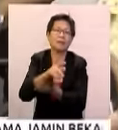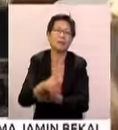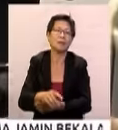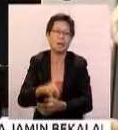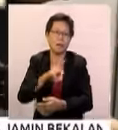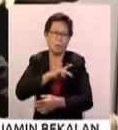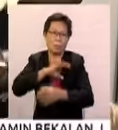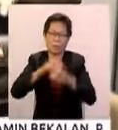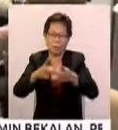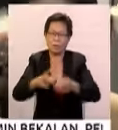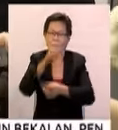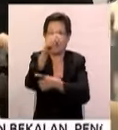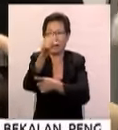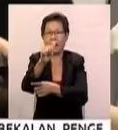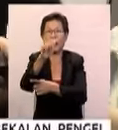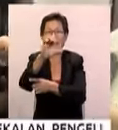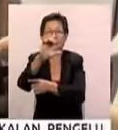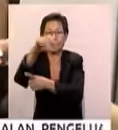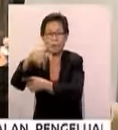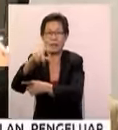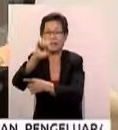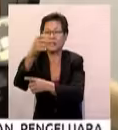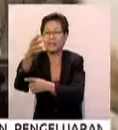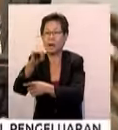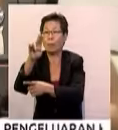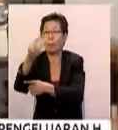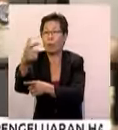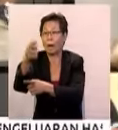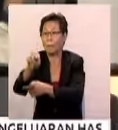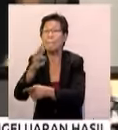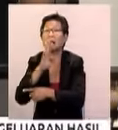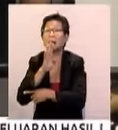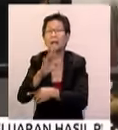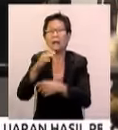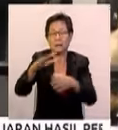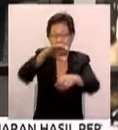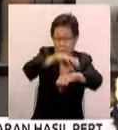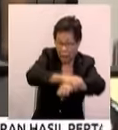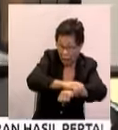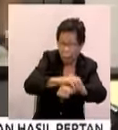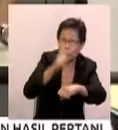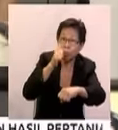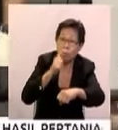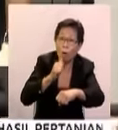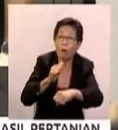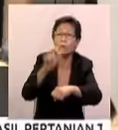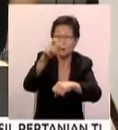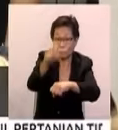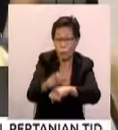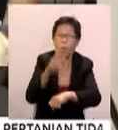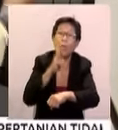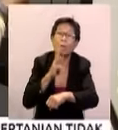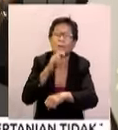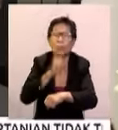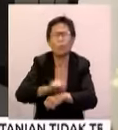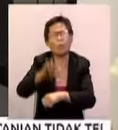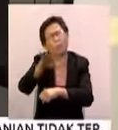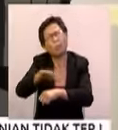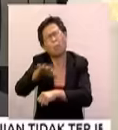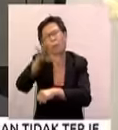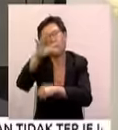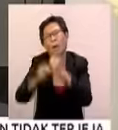Ketua Polis Daerah ACPS Shanmugamurti Shinia berkata susulan penangkapan itu, seorang wanita berumur lingkungan